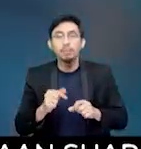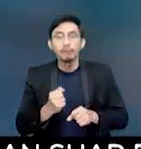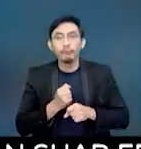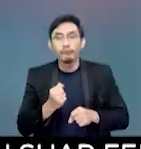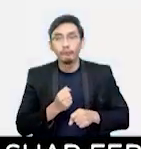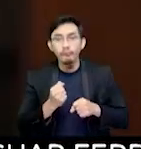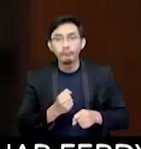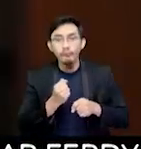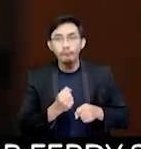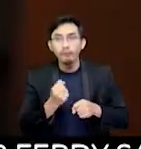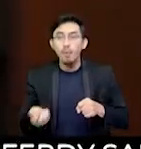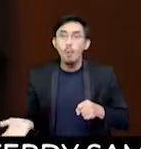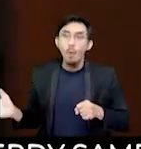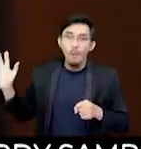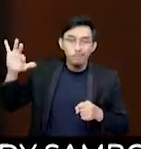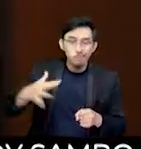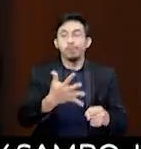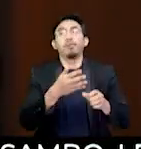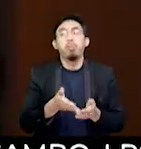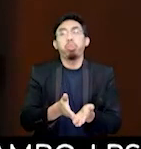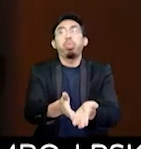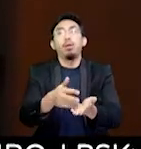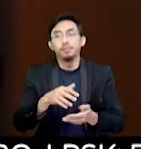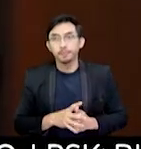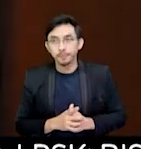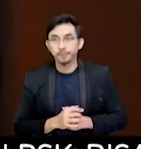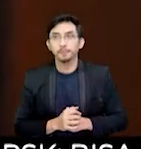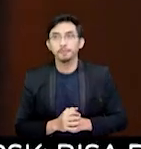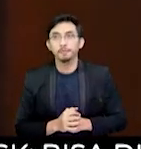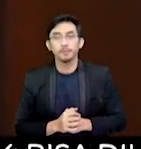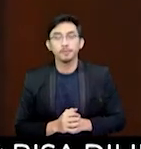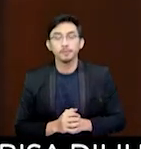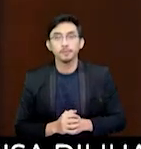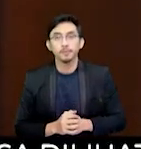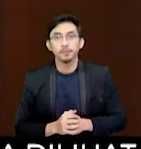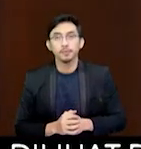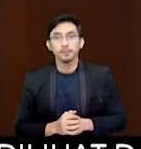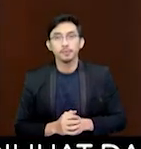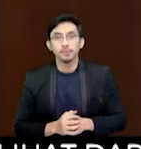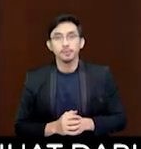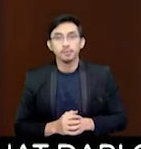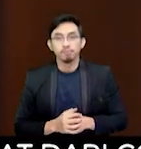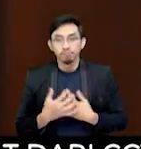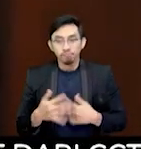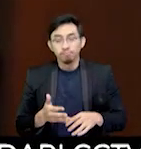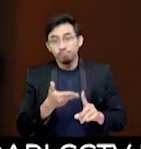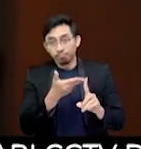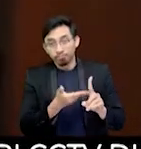lautan. Korban ini rencana ke Kalimantan mencari pekerjaan. Dia